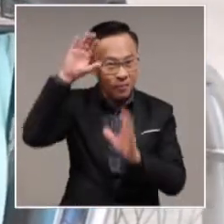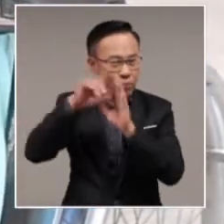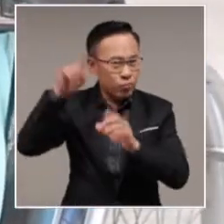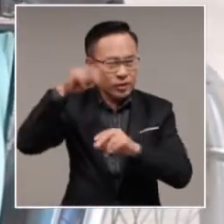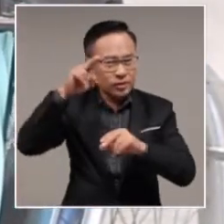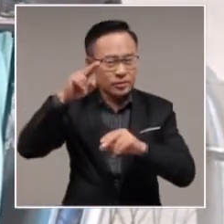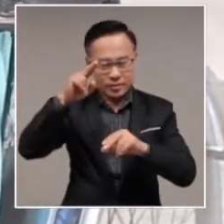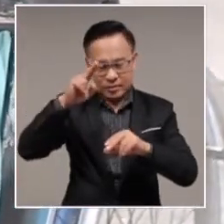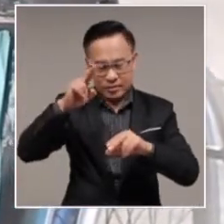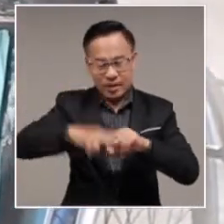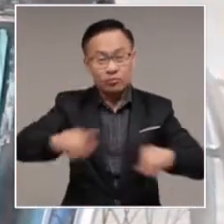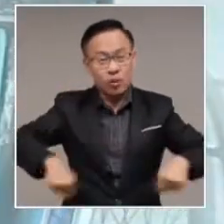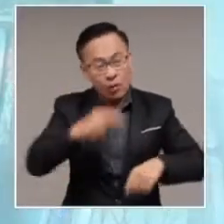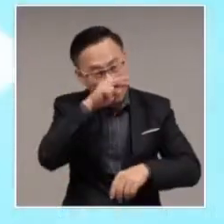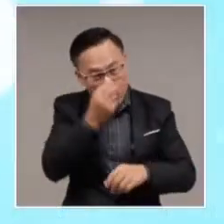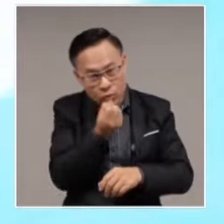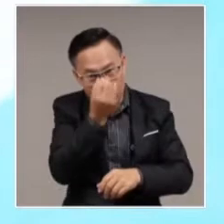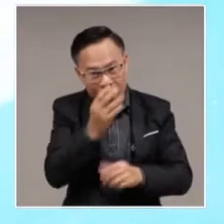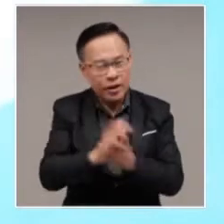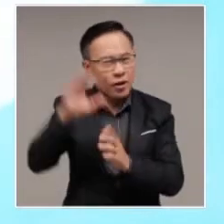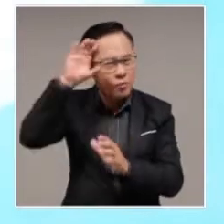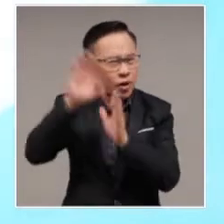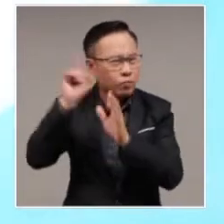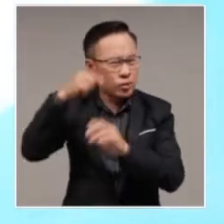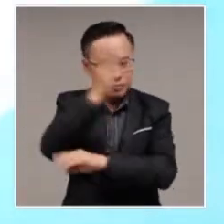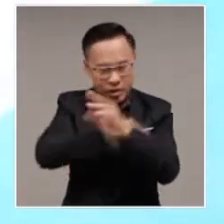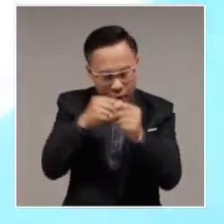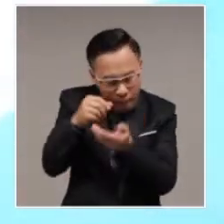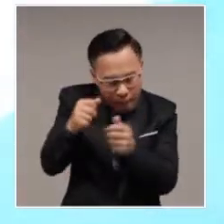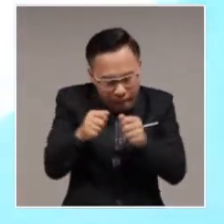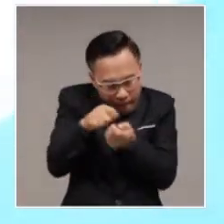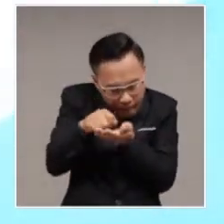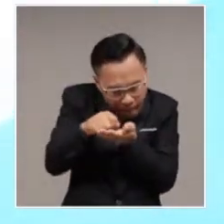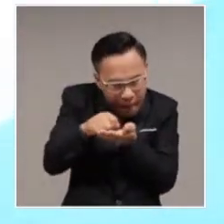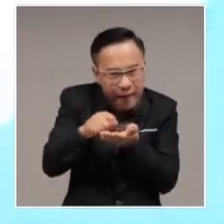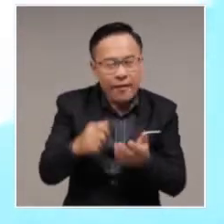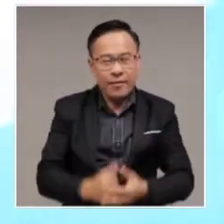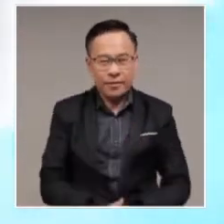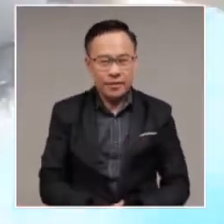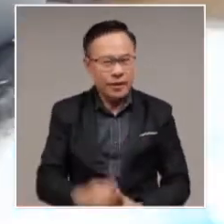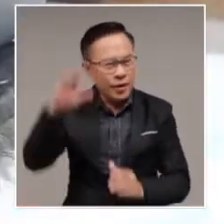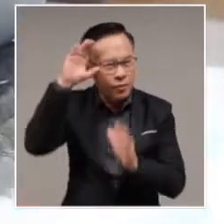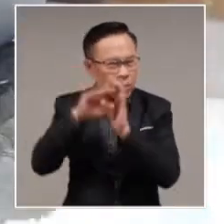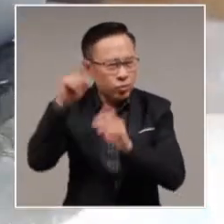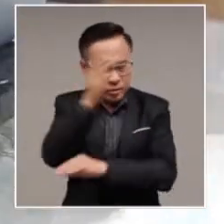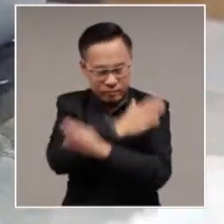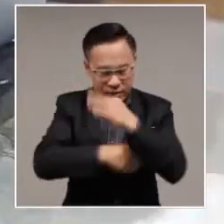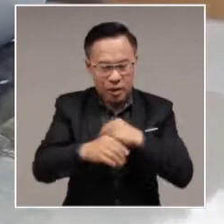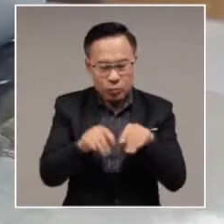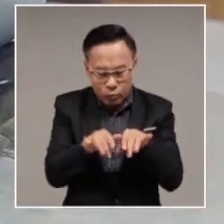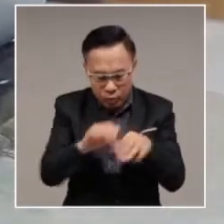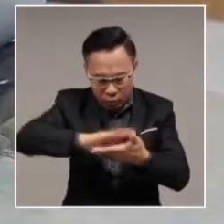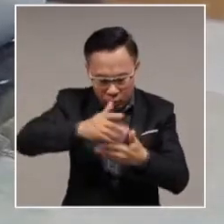พระพี่นุ้ยนั่งมองดอกชวนชมพระพี่นุ้ยเขียนหนังสือด้วยแขนที่ขาดด้วนพระพี่นุ้ยนั่งทำงานโดยใช้